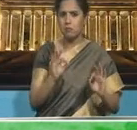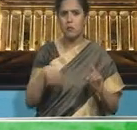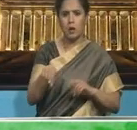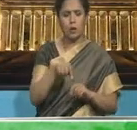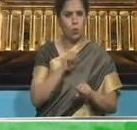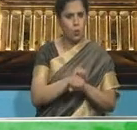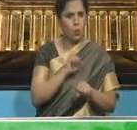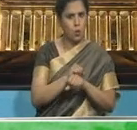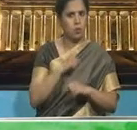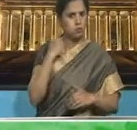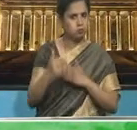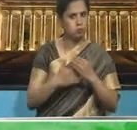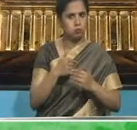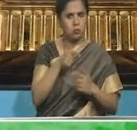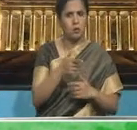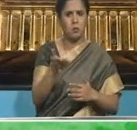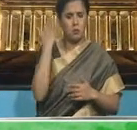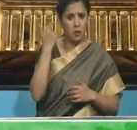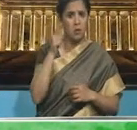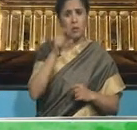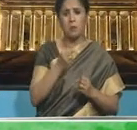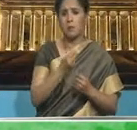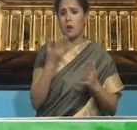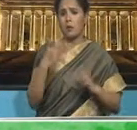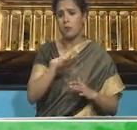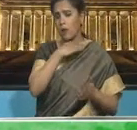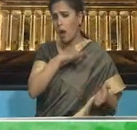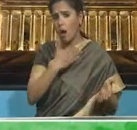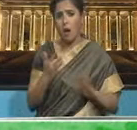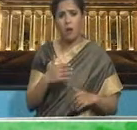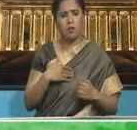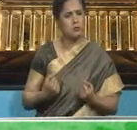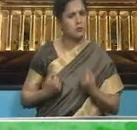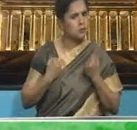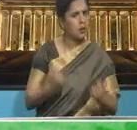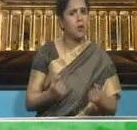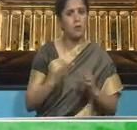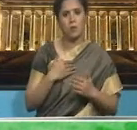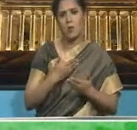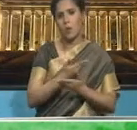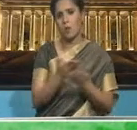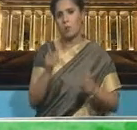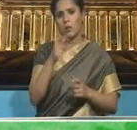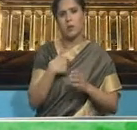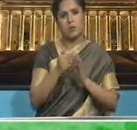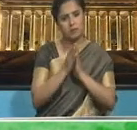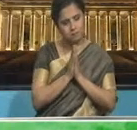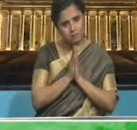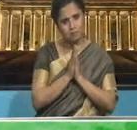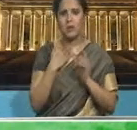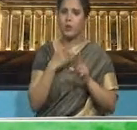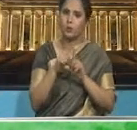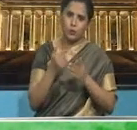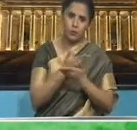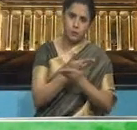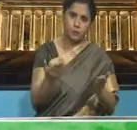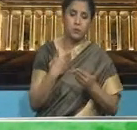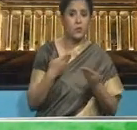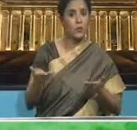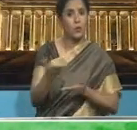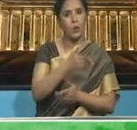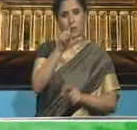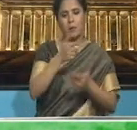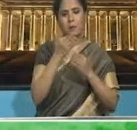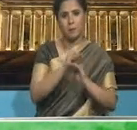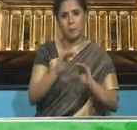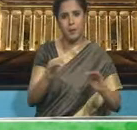निभाते हुए अपने प्राणों की आहुति दी है, उन सबको मैं सादर नमन करती हूँ। मैं सभी प्यारे बच्चों